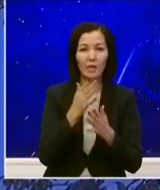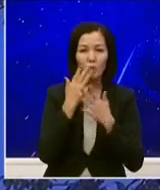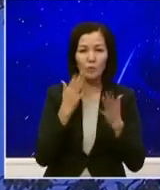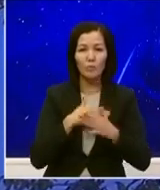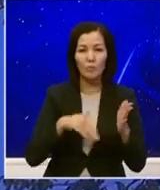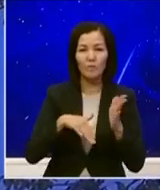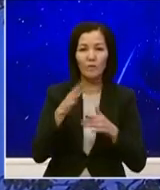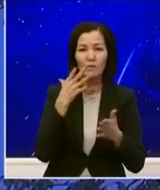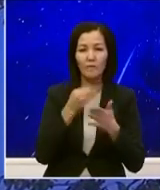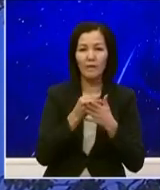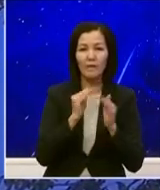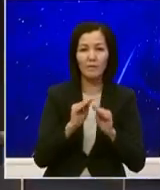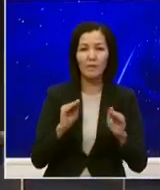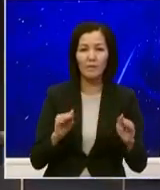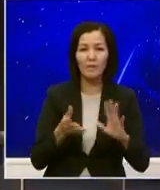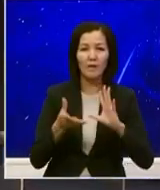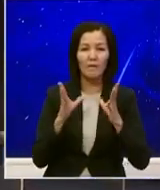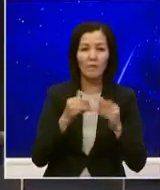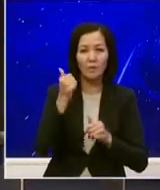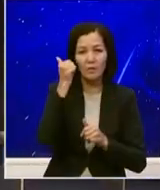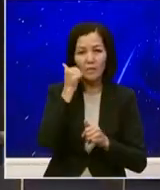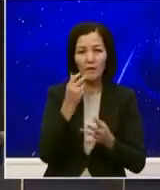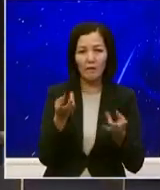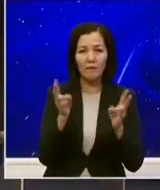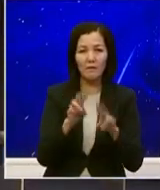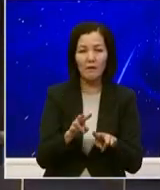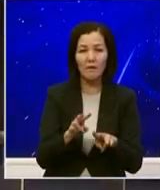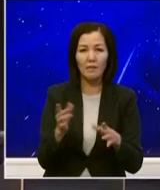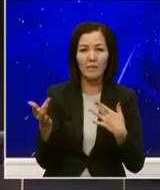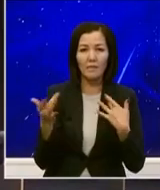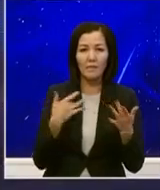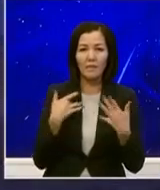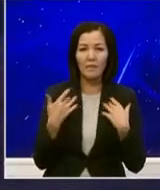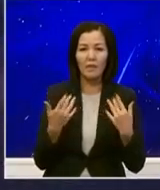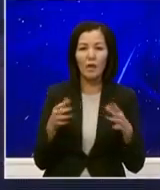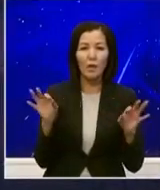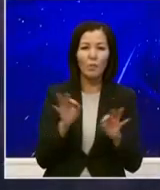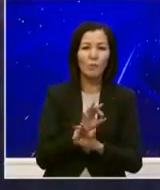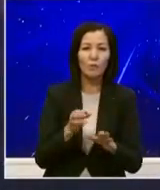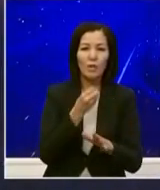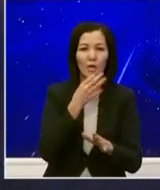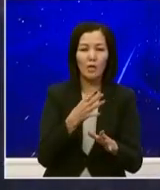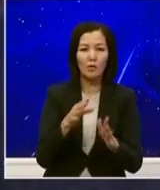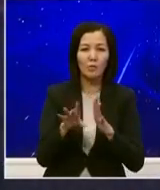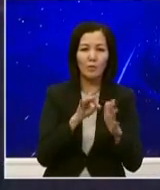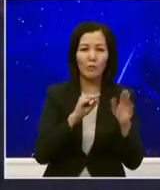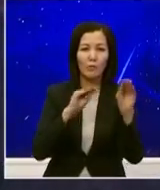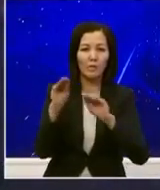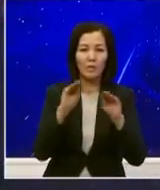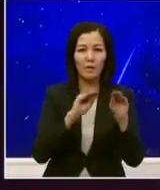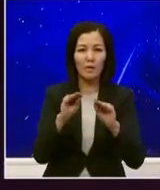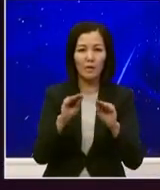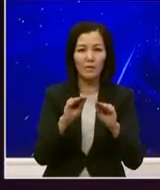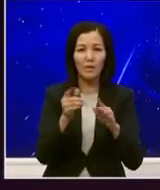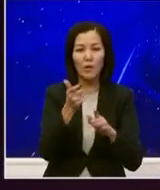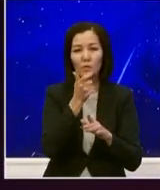в итоге обреченной на одинокую старость. Живая игра актеров, животрепещущая музыка и хорошо подобранные декорации вызвали